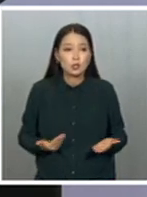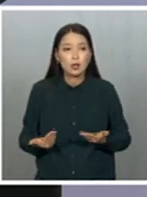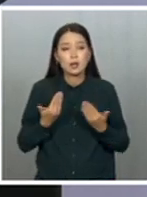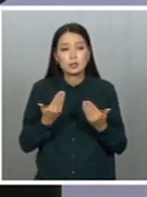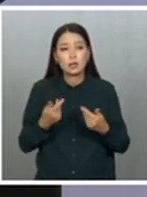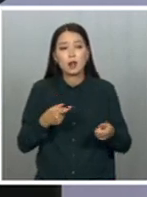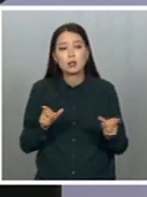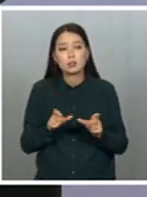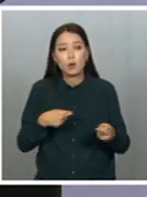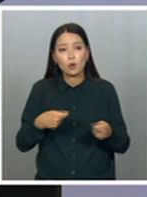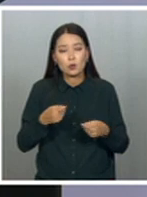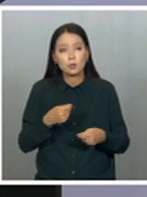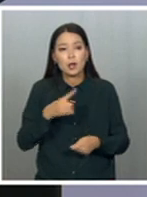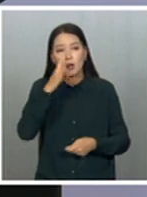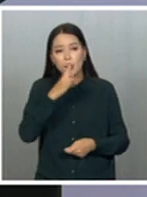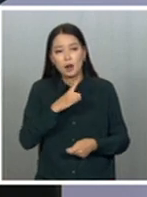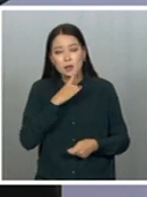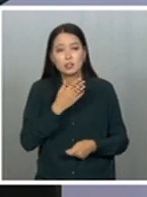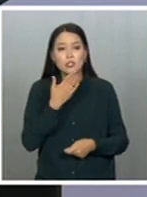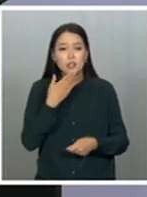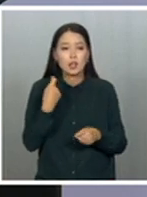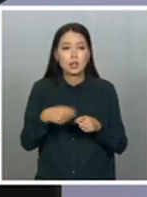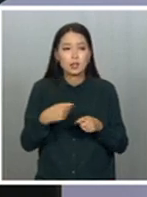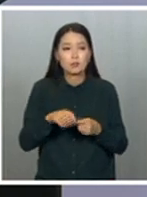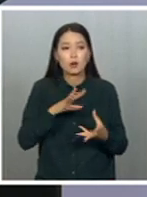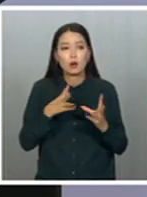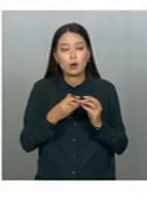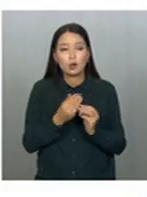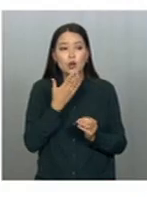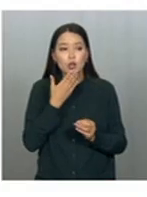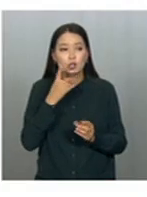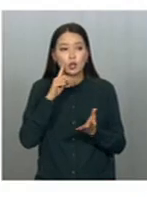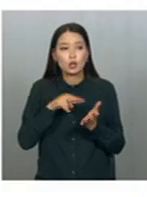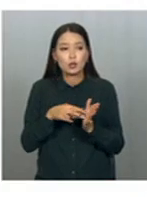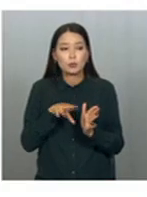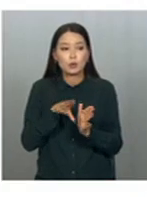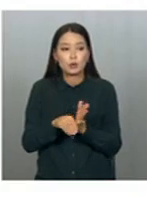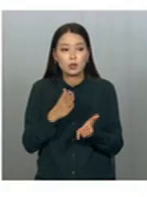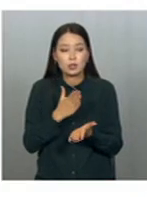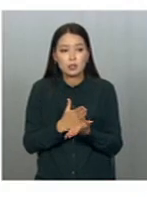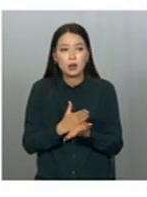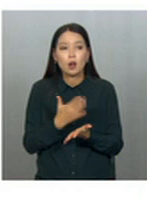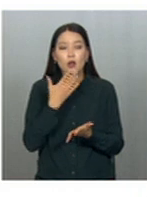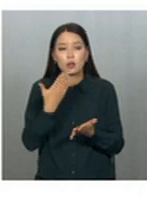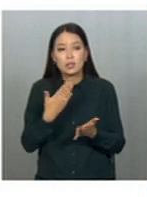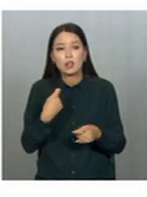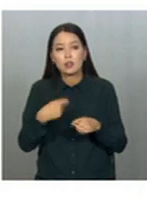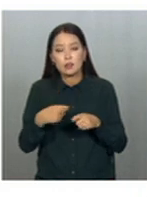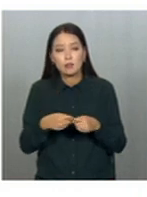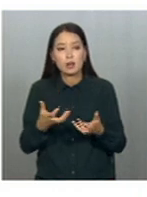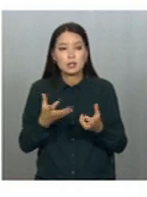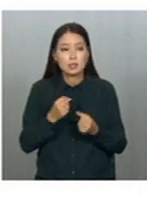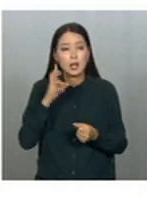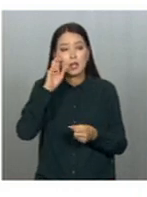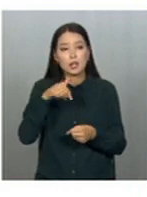Қазақстанға шетелдік инвестициялардың көптеп құйылуына жол ашады және шетел инвесторларын тарту еліміздің алдында